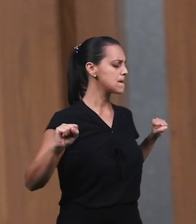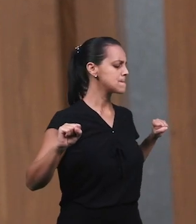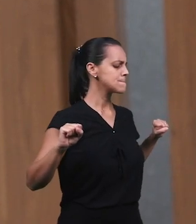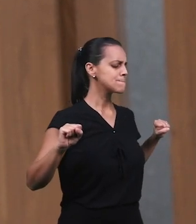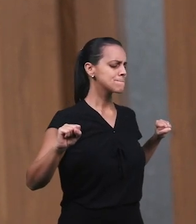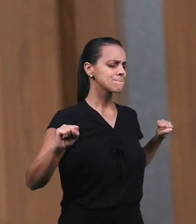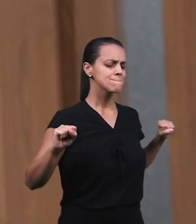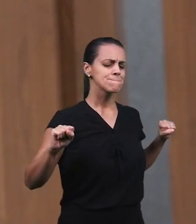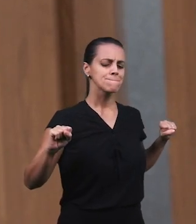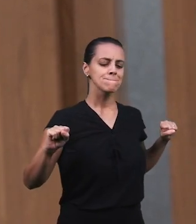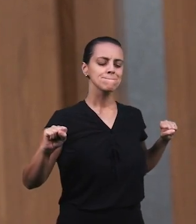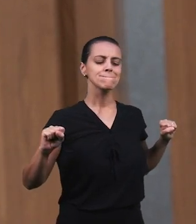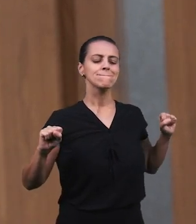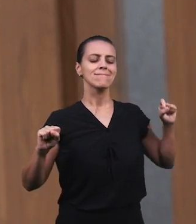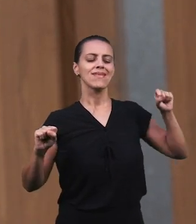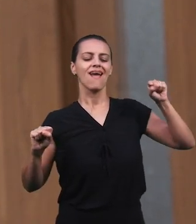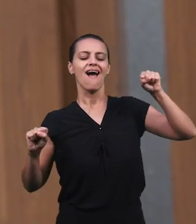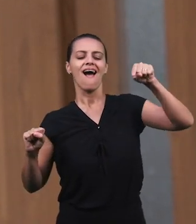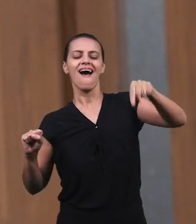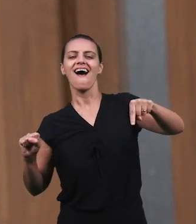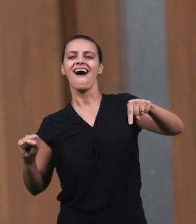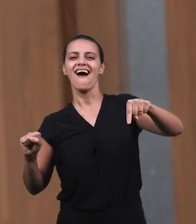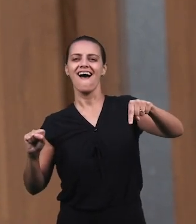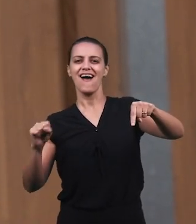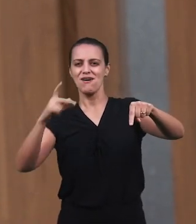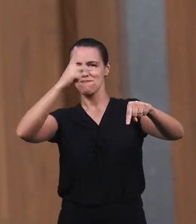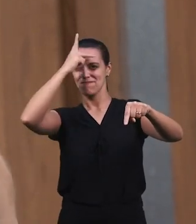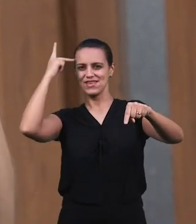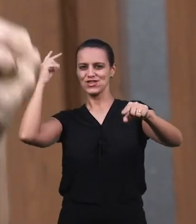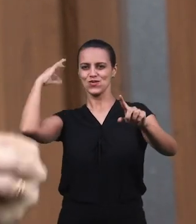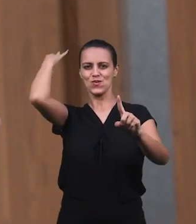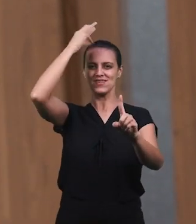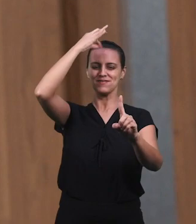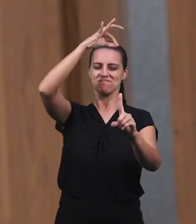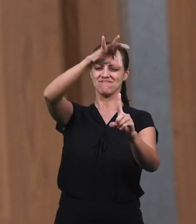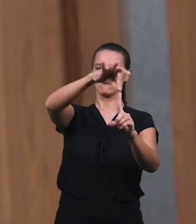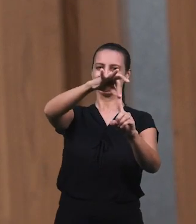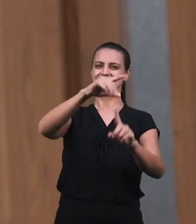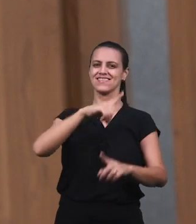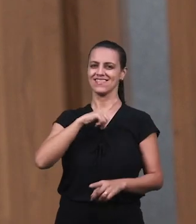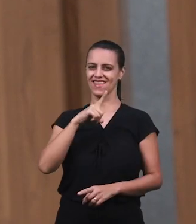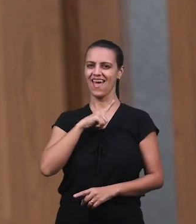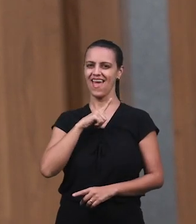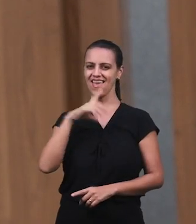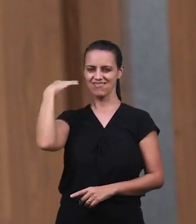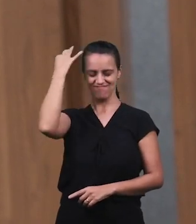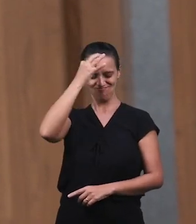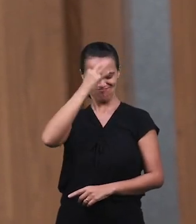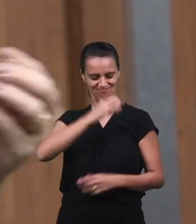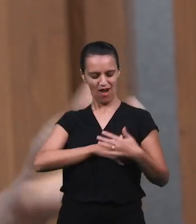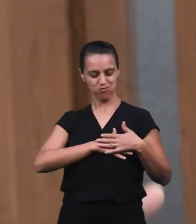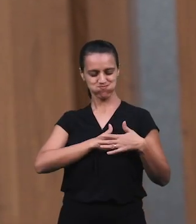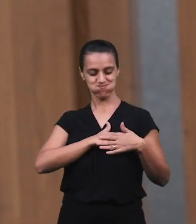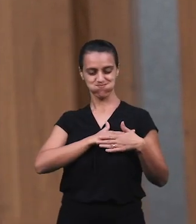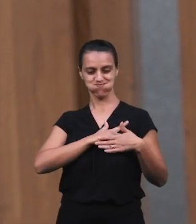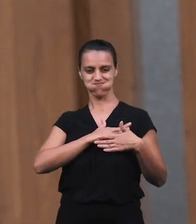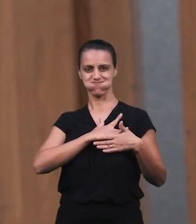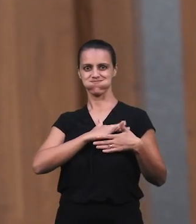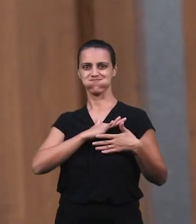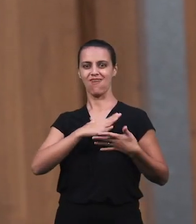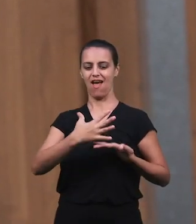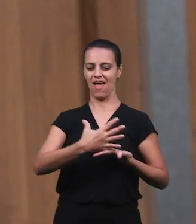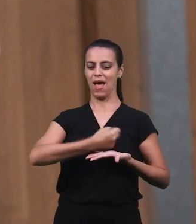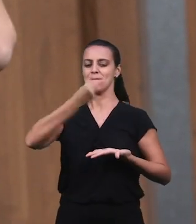va chercher où se trouvent des lampes qui brillent, des cœurs ceux-là seront enlevés pour vivre pour